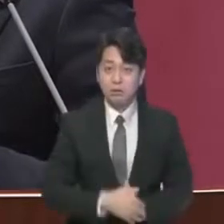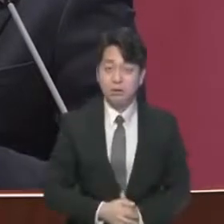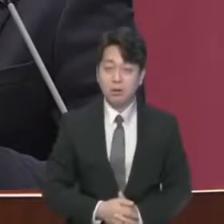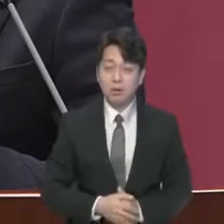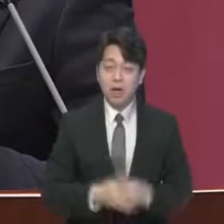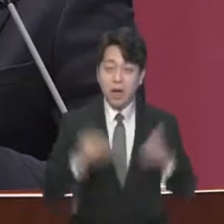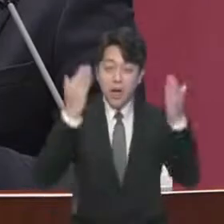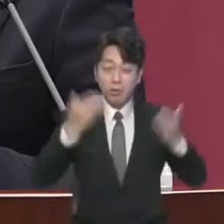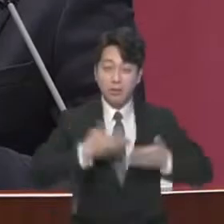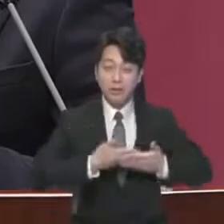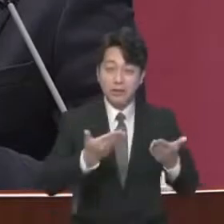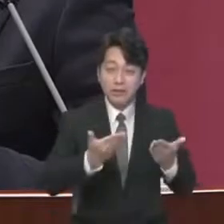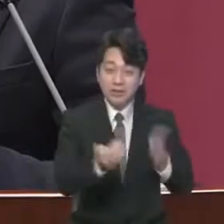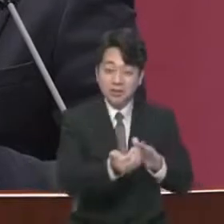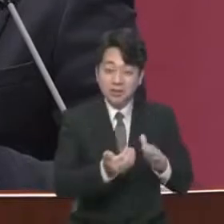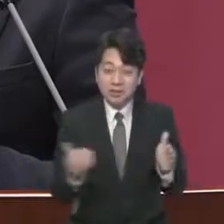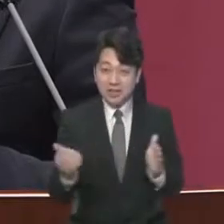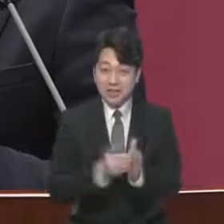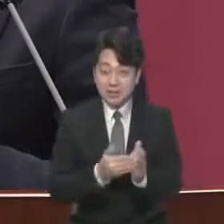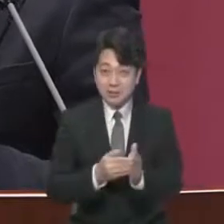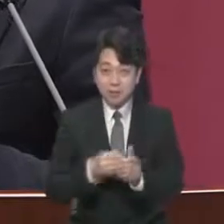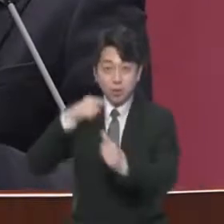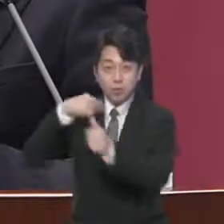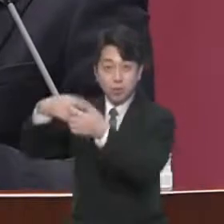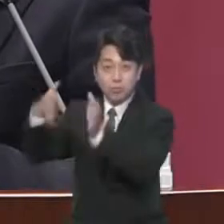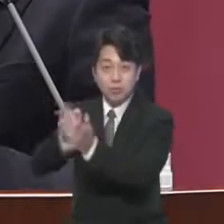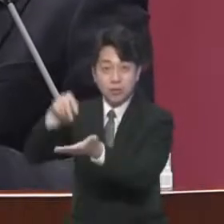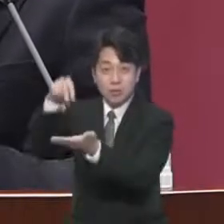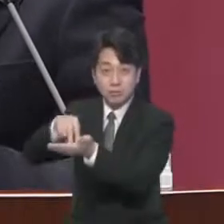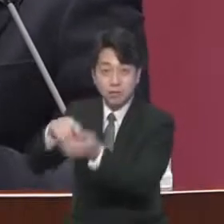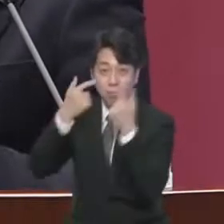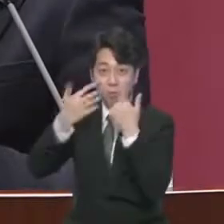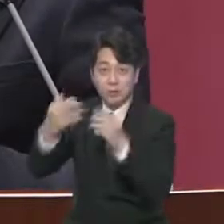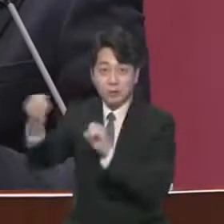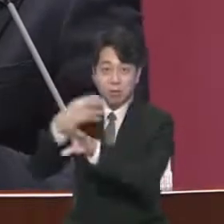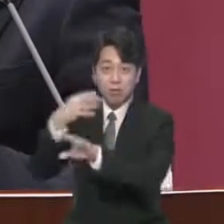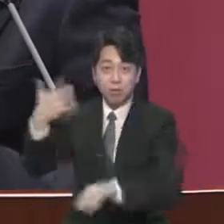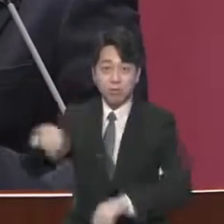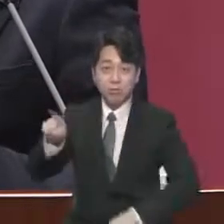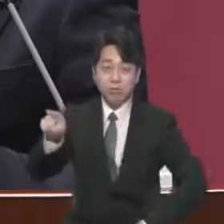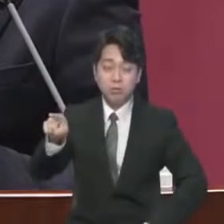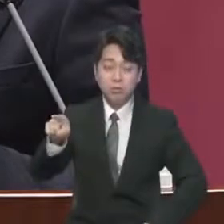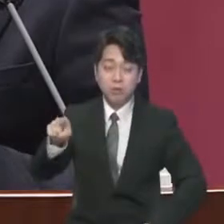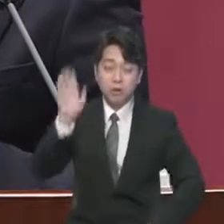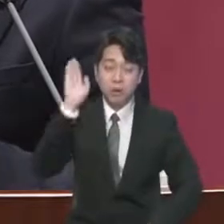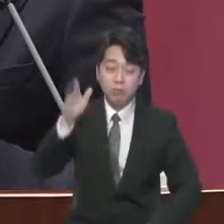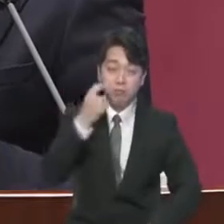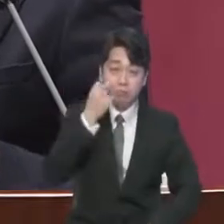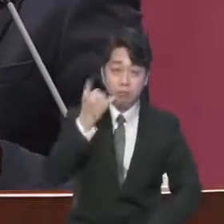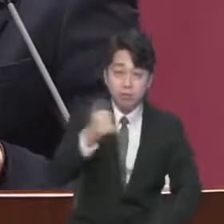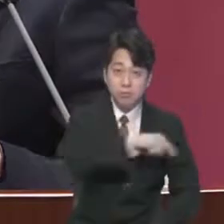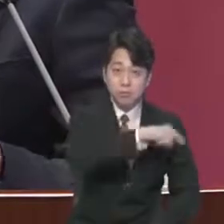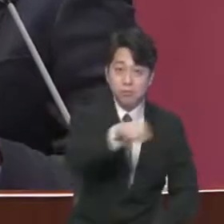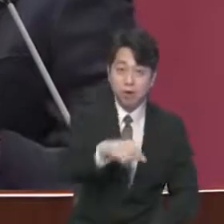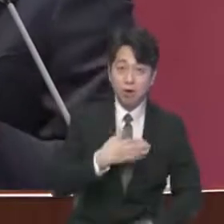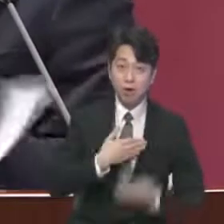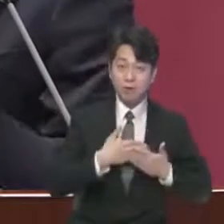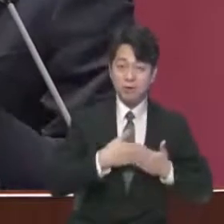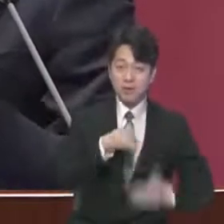않았습니다. 교육부 장관이자 사회부총리로서 국민들, 특히 우리 초등학교 학부모들에게 하실 말씀 없으십니까?